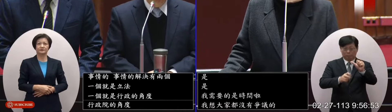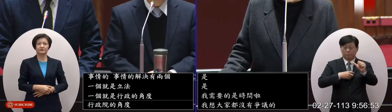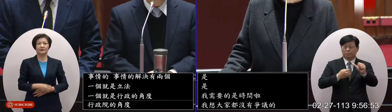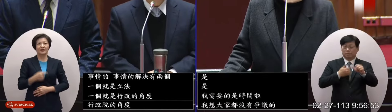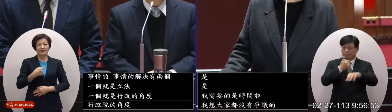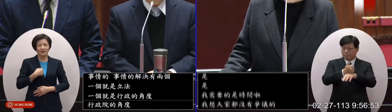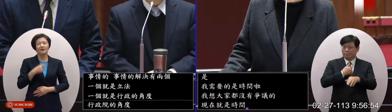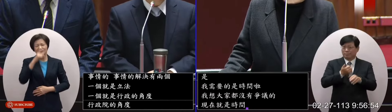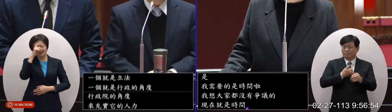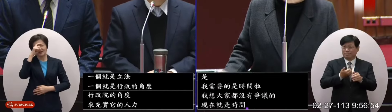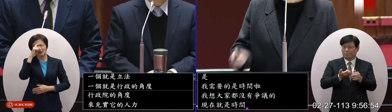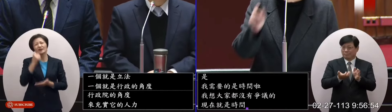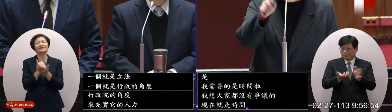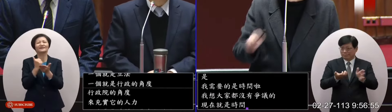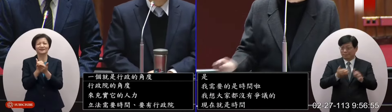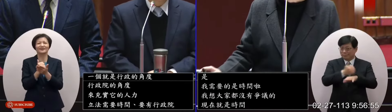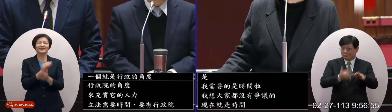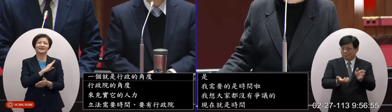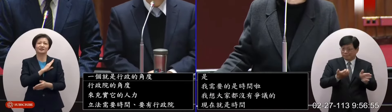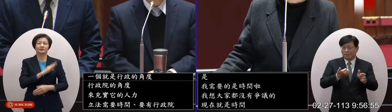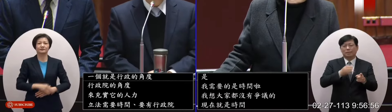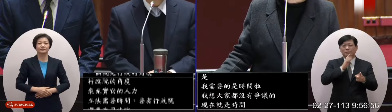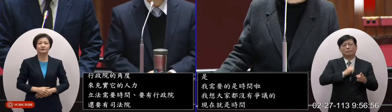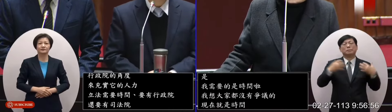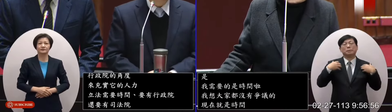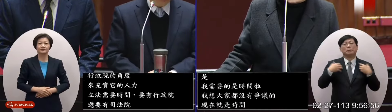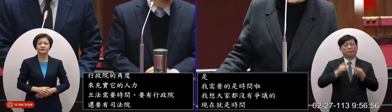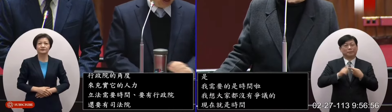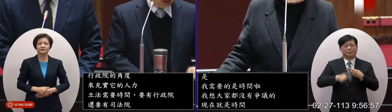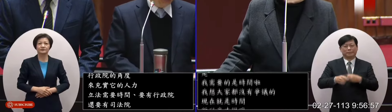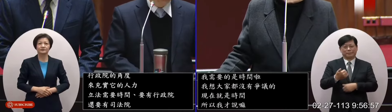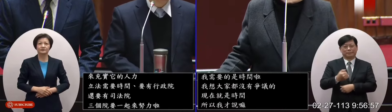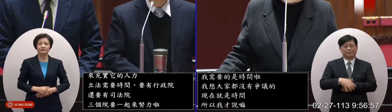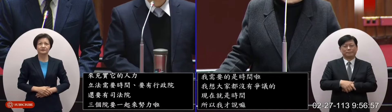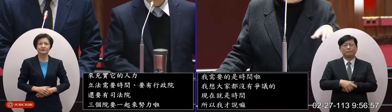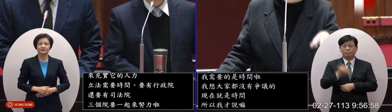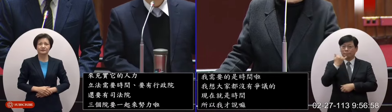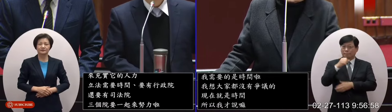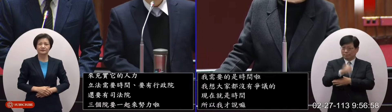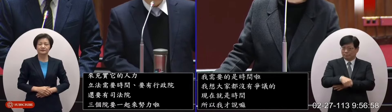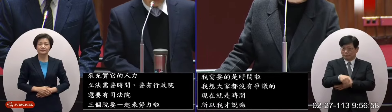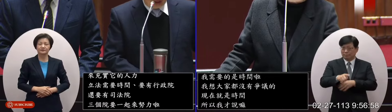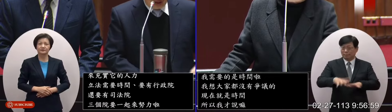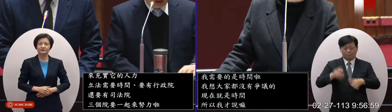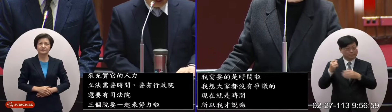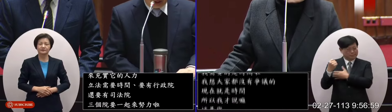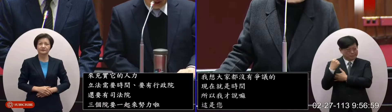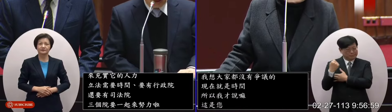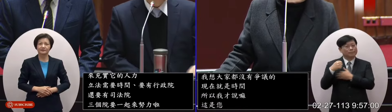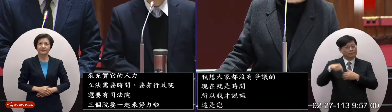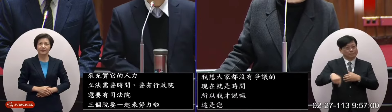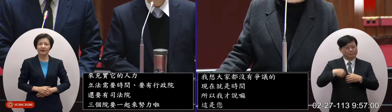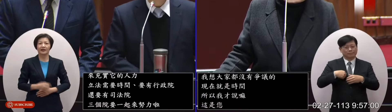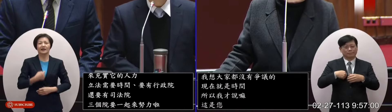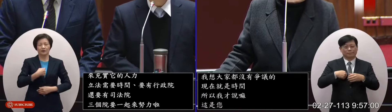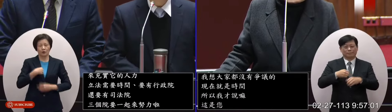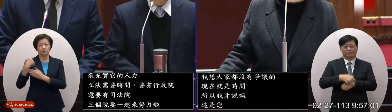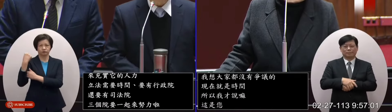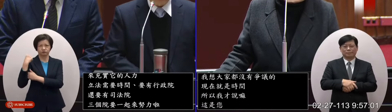内， 乐观 是不是完成这件事是您的一个任务嘛？好吗？院长可以承诺尽力在这个会